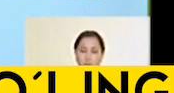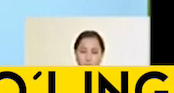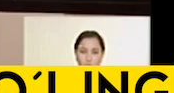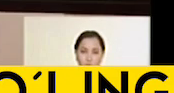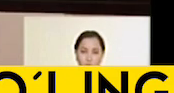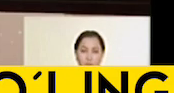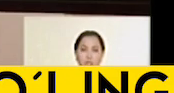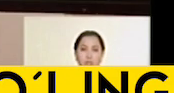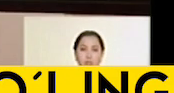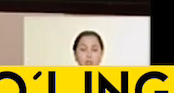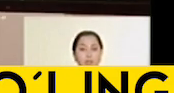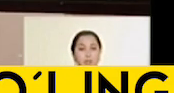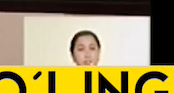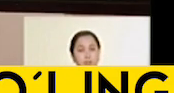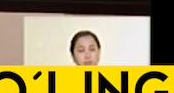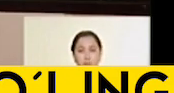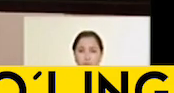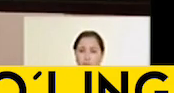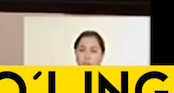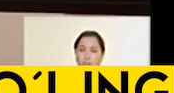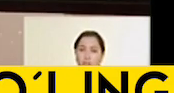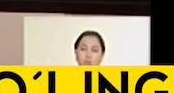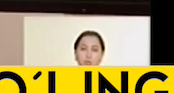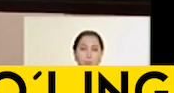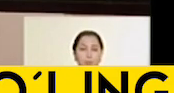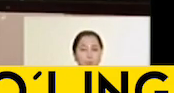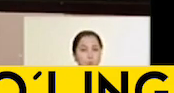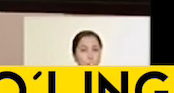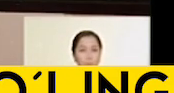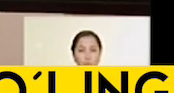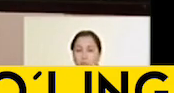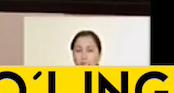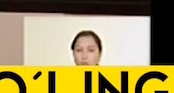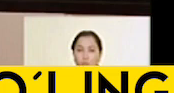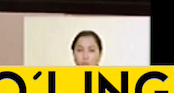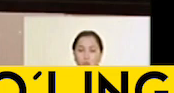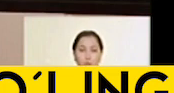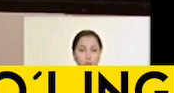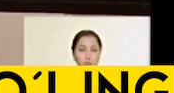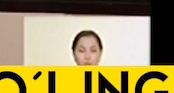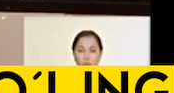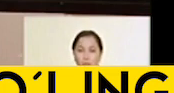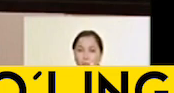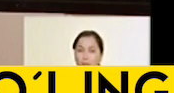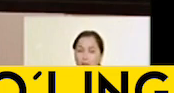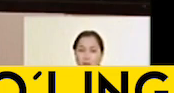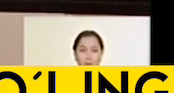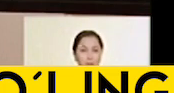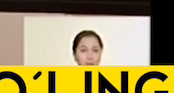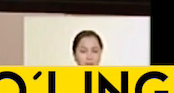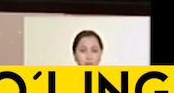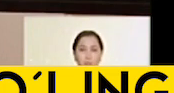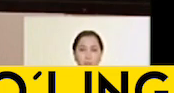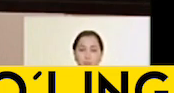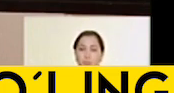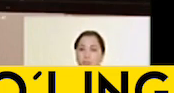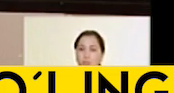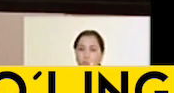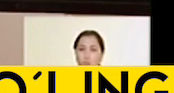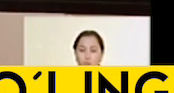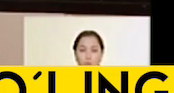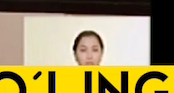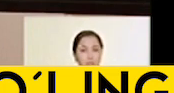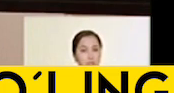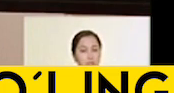o'quvchilar, tinch, osoyishta va go'zal yurtga bayramlar yarashadi. Bizning yurtimiz xuddi ana